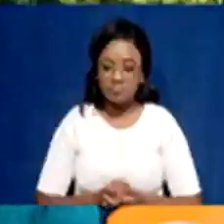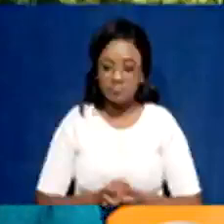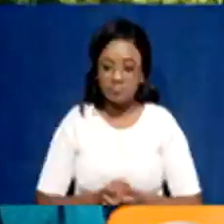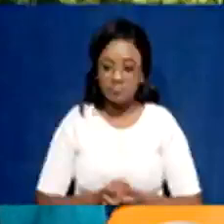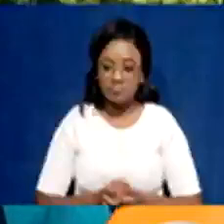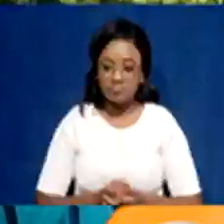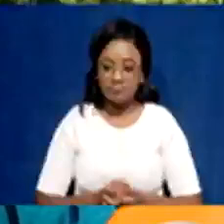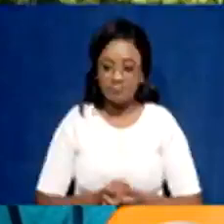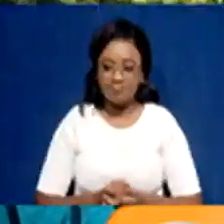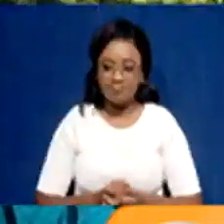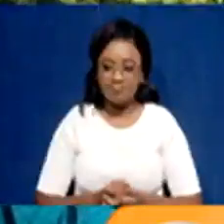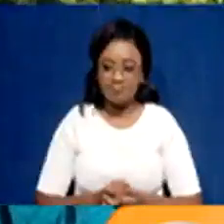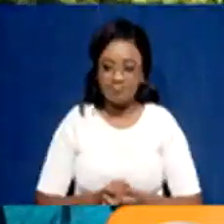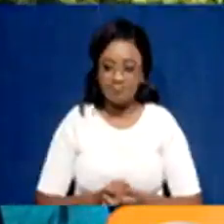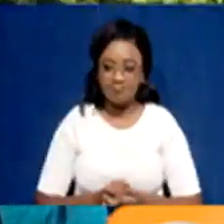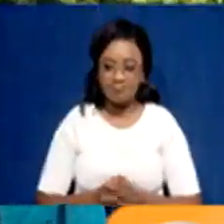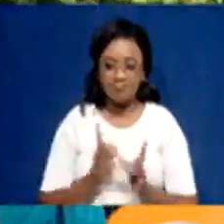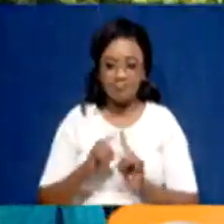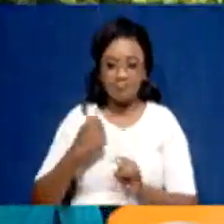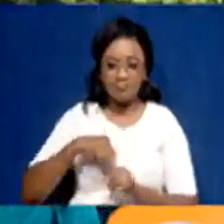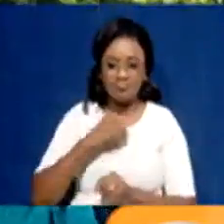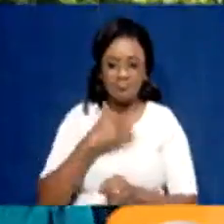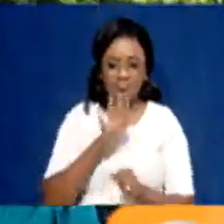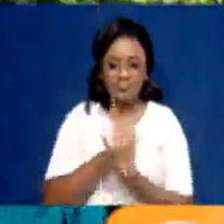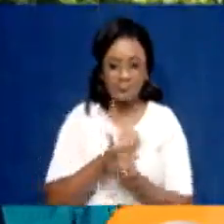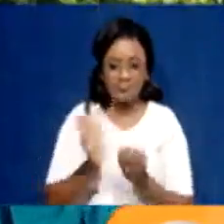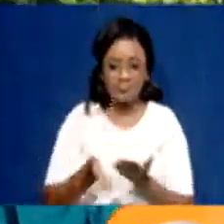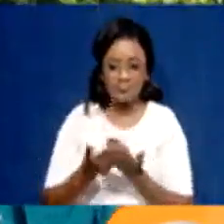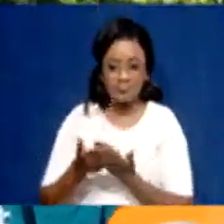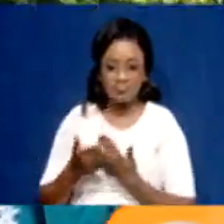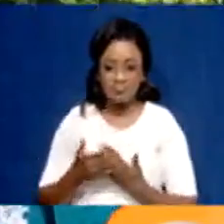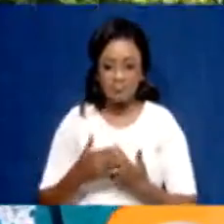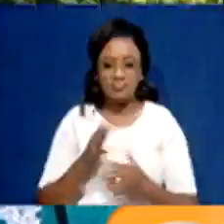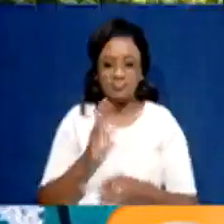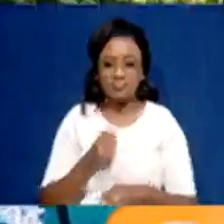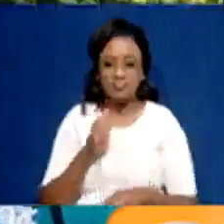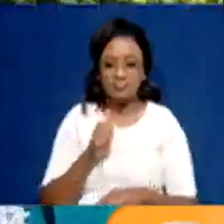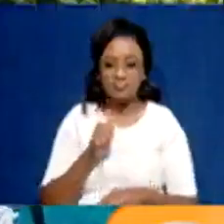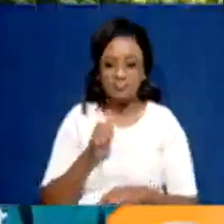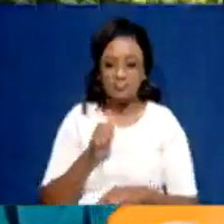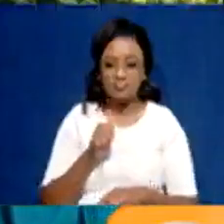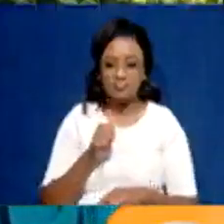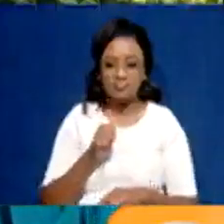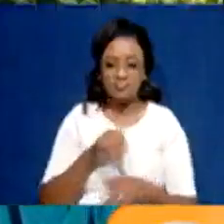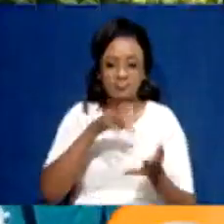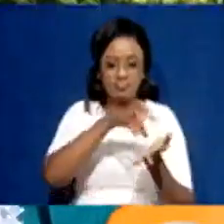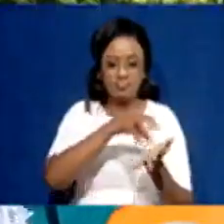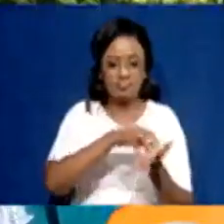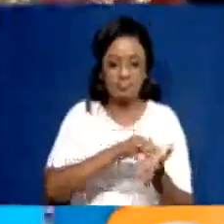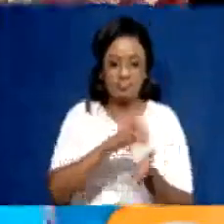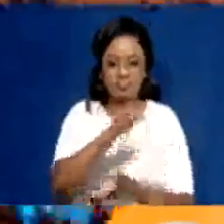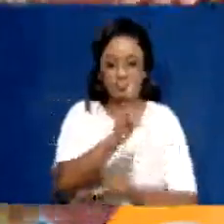sehemu moja, lakini tulikuwa na usaidizi mwingi kutoka kwa hii station ya Katumani ambayo inaitwa